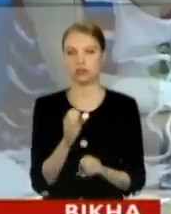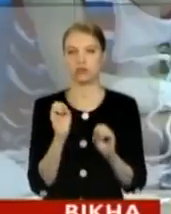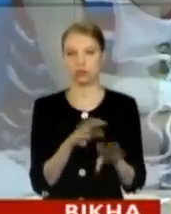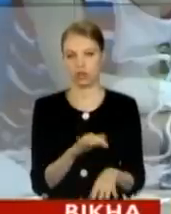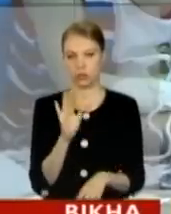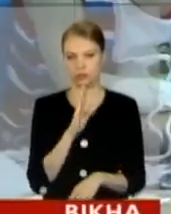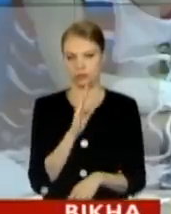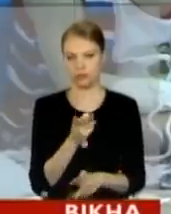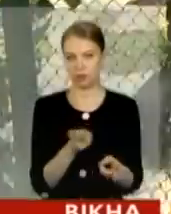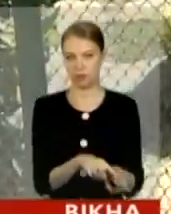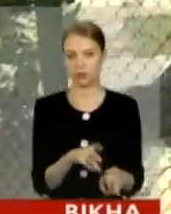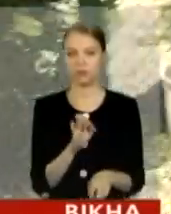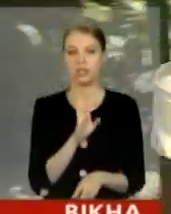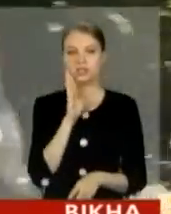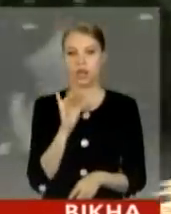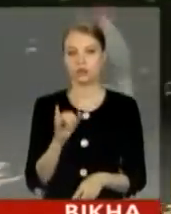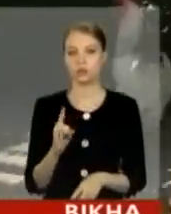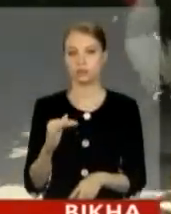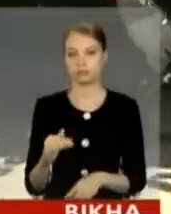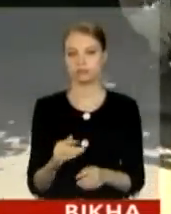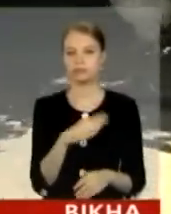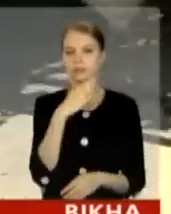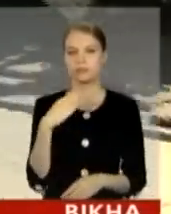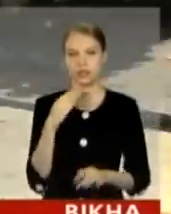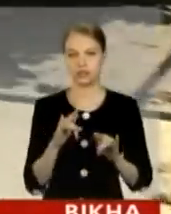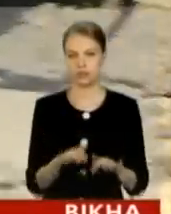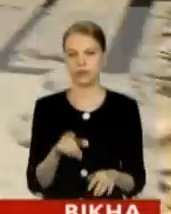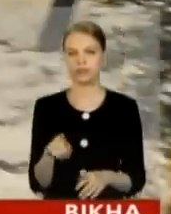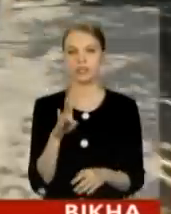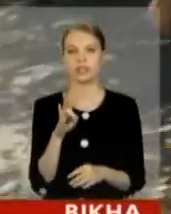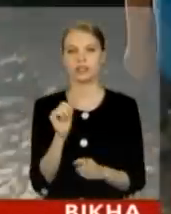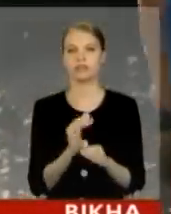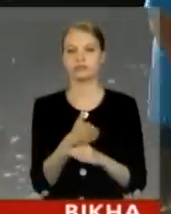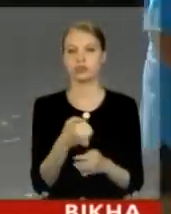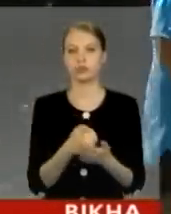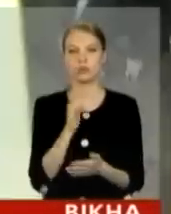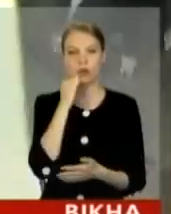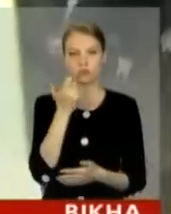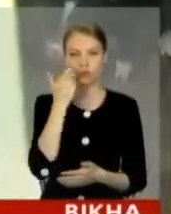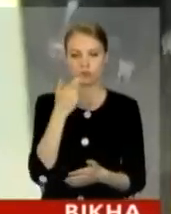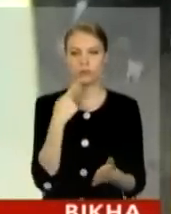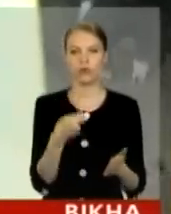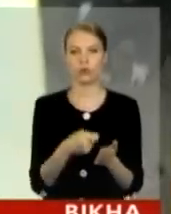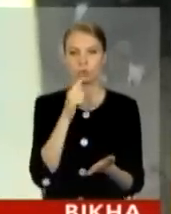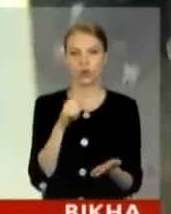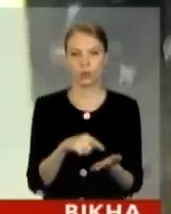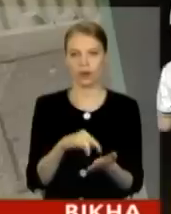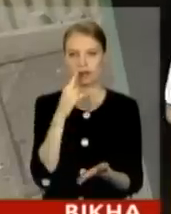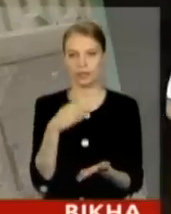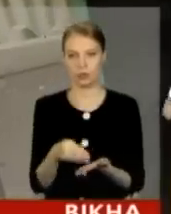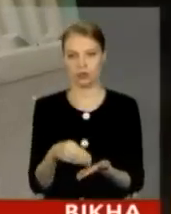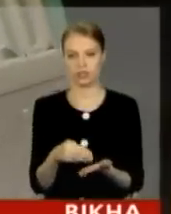їх з мамою. Зранку в маленького Тимура безліч справ. Він навідується до бабусиного господарства, годує курей та